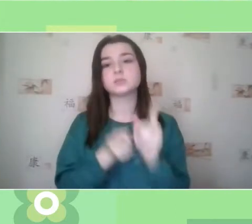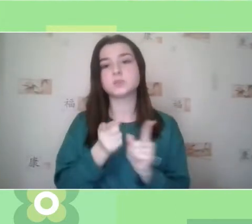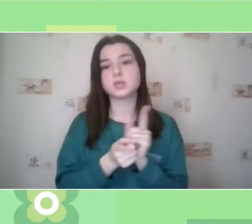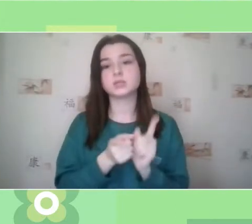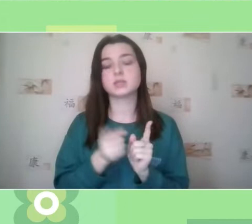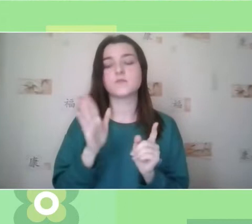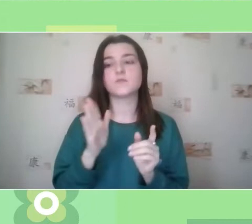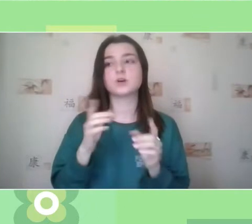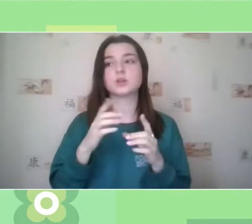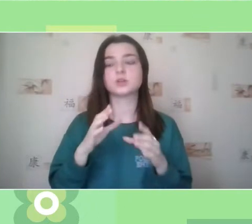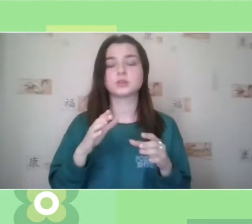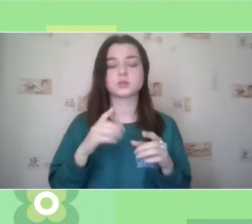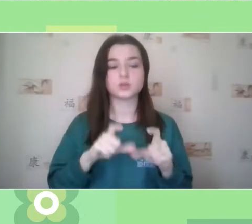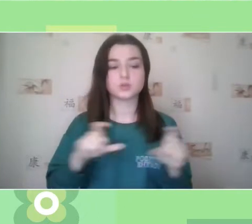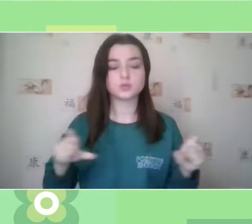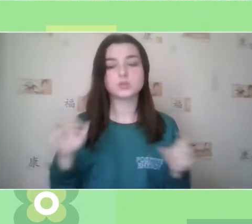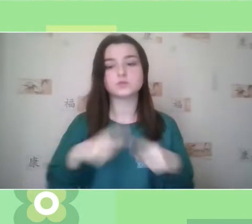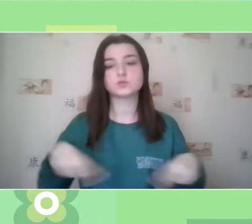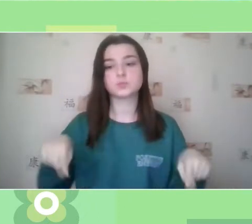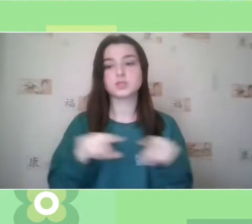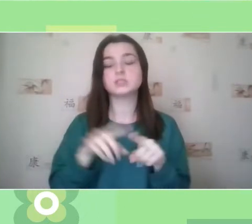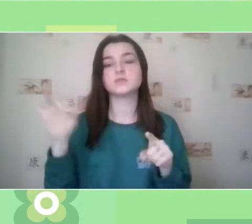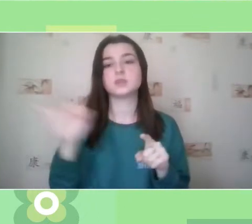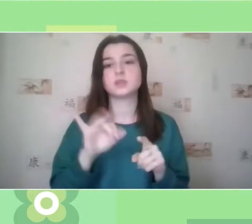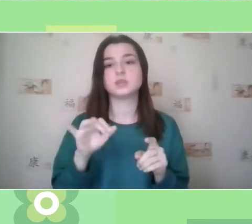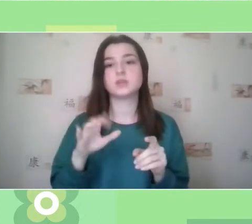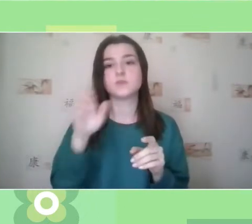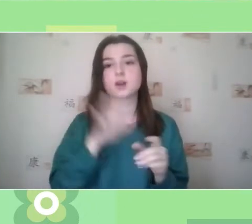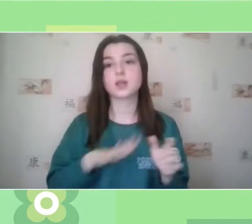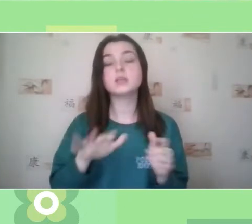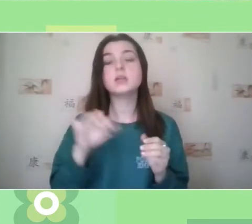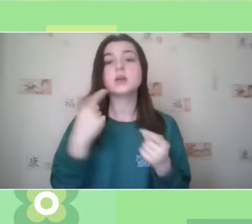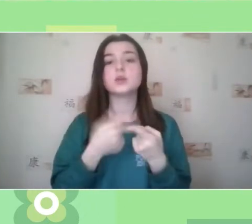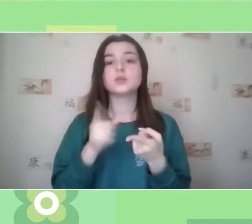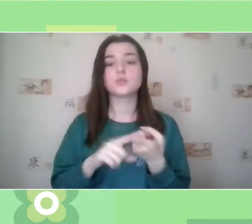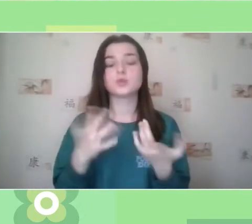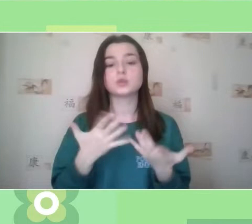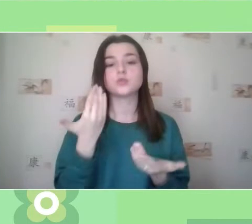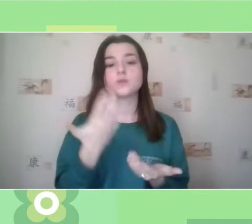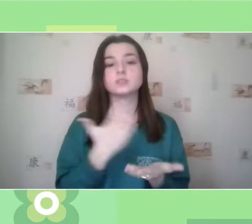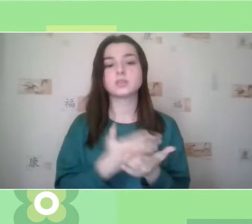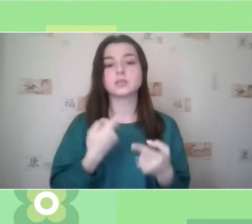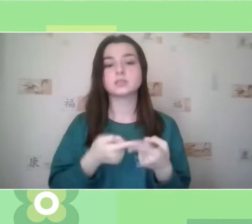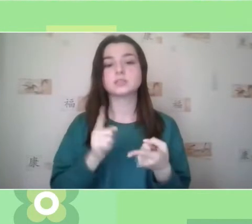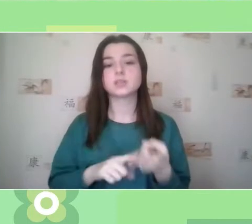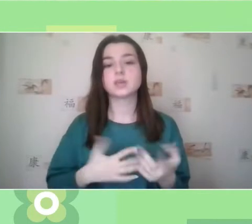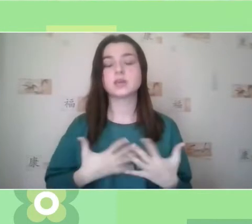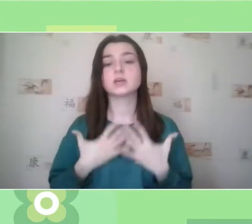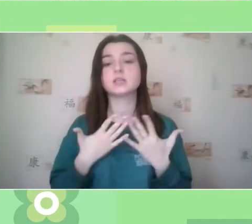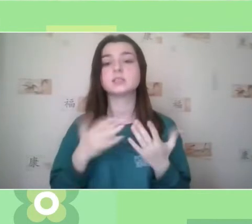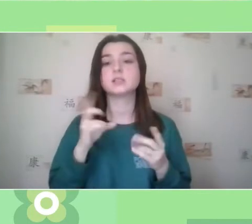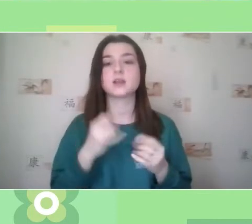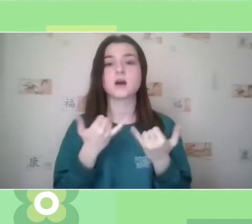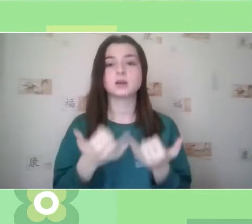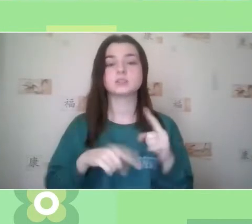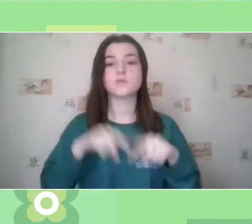сусідніх країнах. Тому ми з вами визначимо, що якщо у вас є оцей хист до створення чогось нового, тобто до придумування,